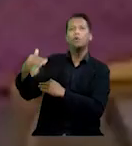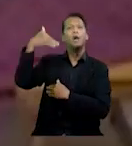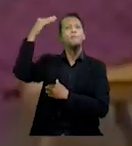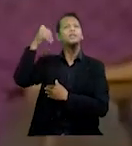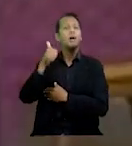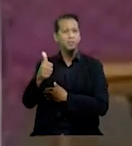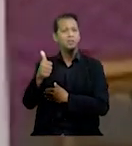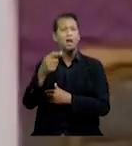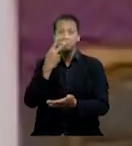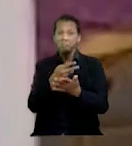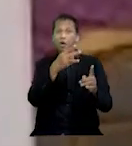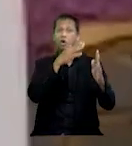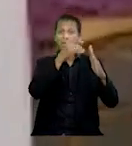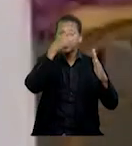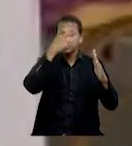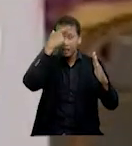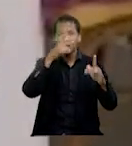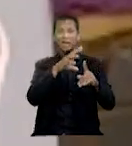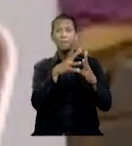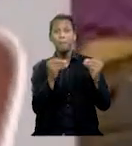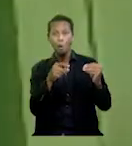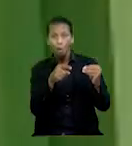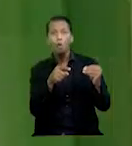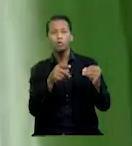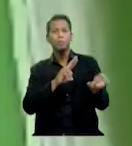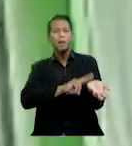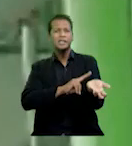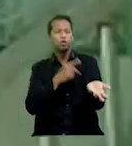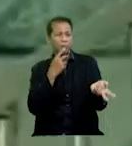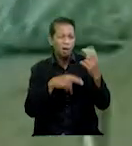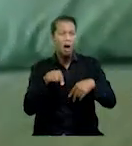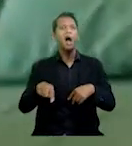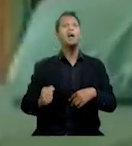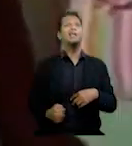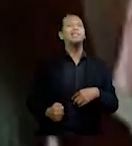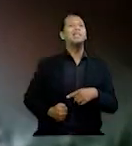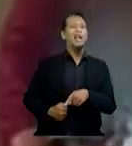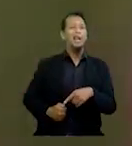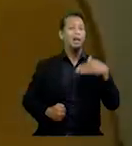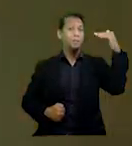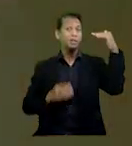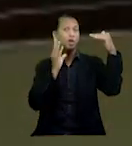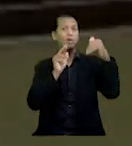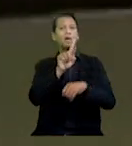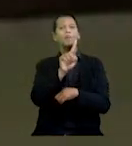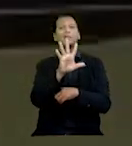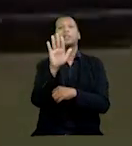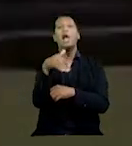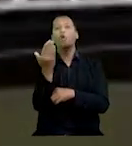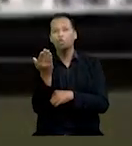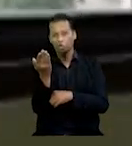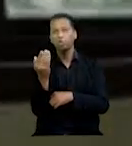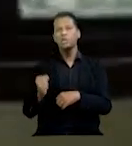remaja. RSUD Kota Depok, Jawa Barat mendeteksi pasien suspek gagal ginjal akut pada seorang remaja berusia 15 tahun.